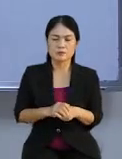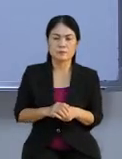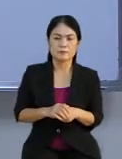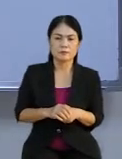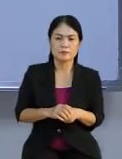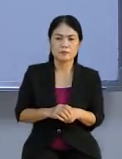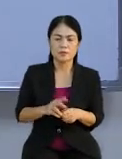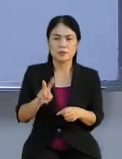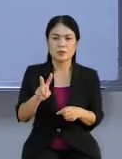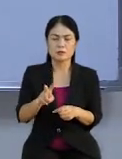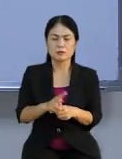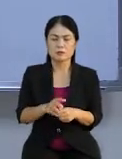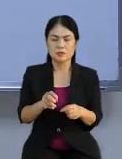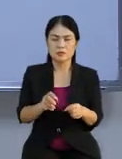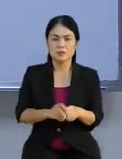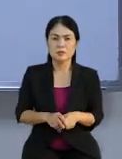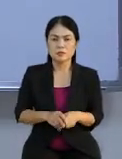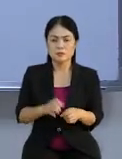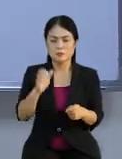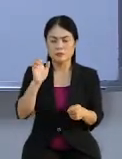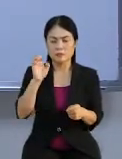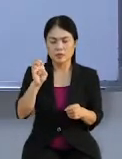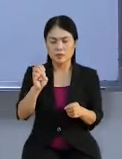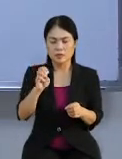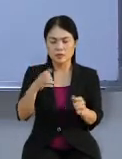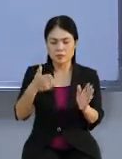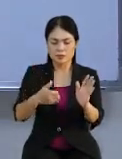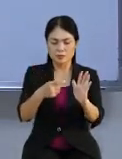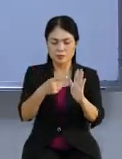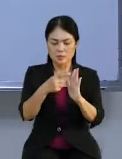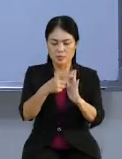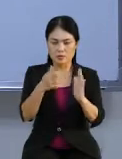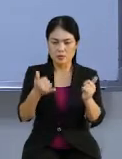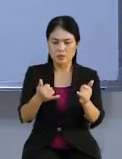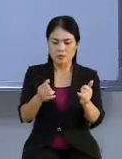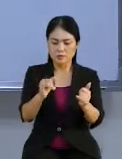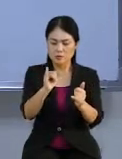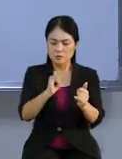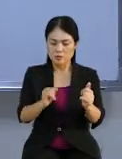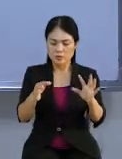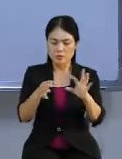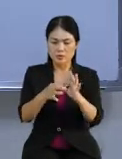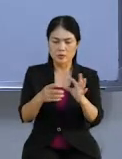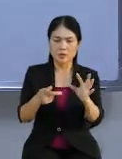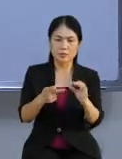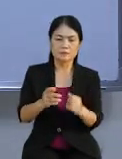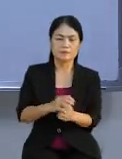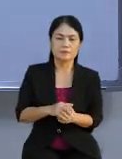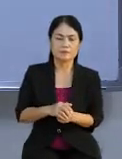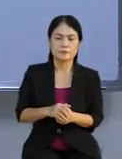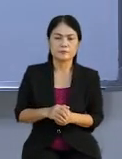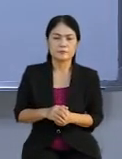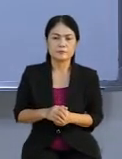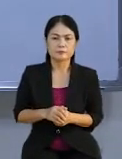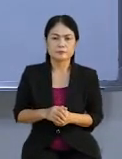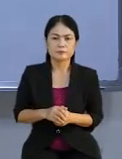sọp tiền pí này nụ ní cu chọp nè màu nè nè cu mà tỏ